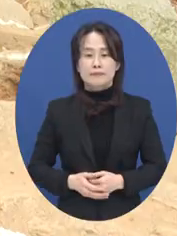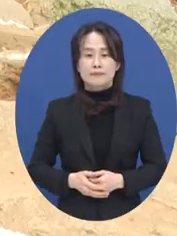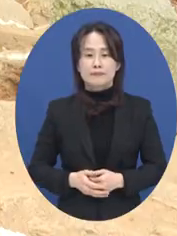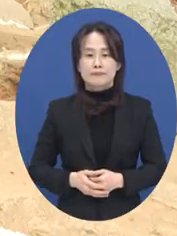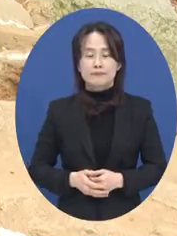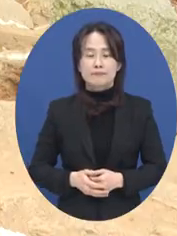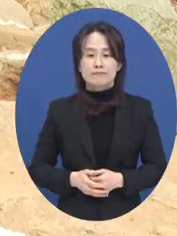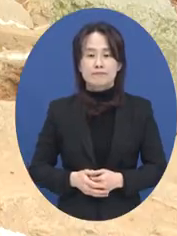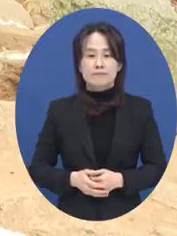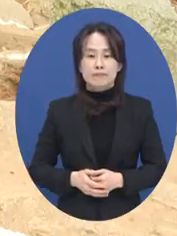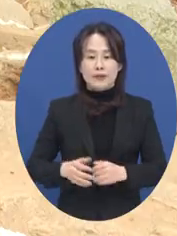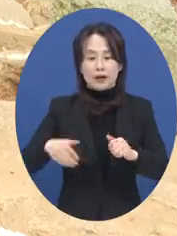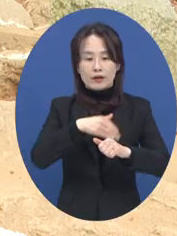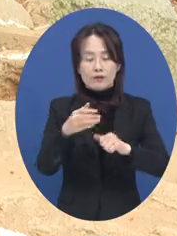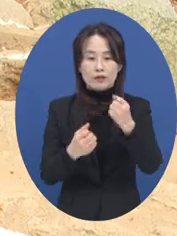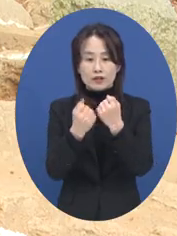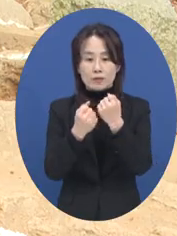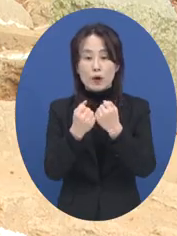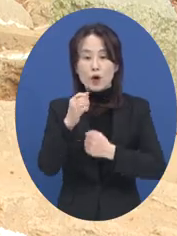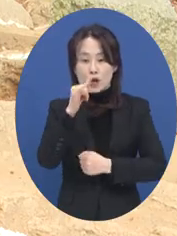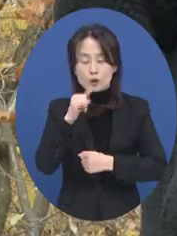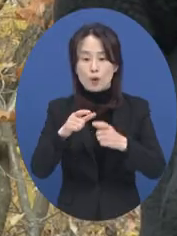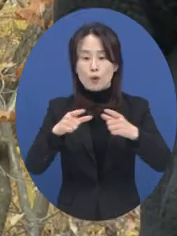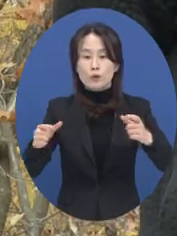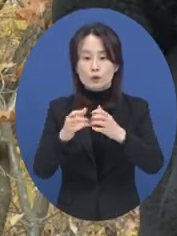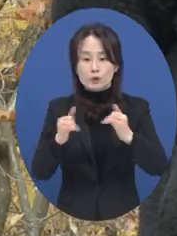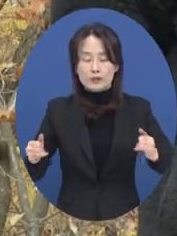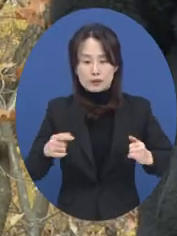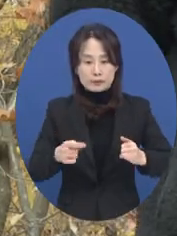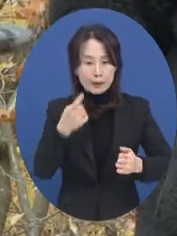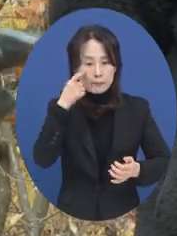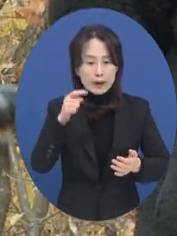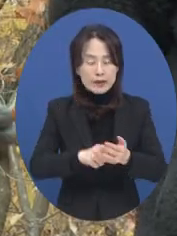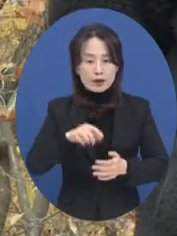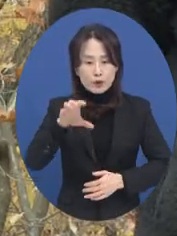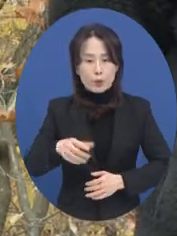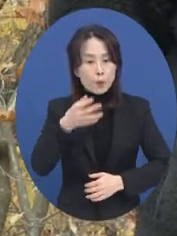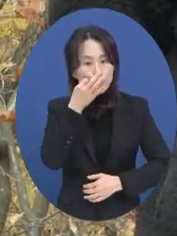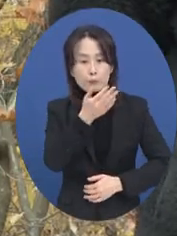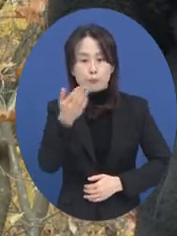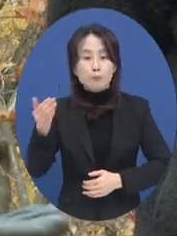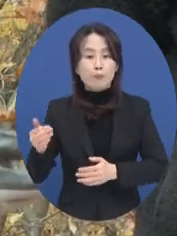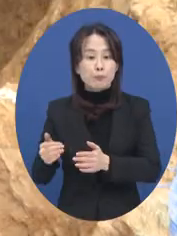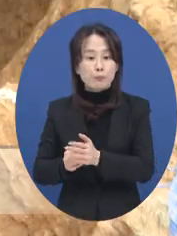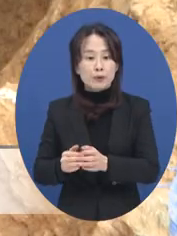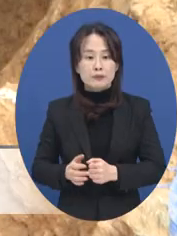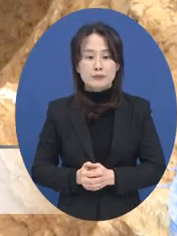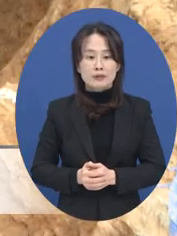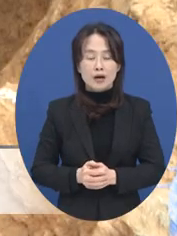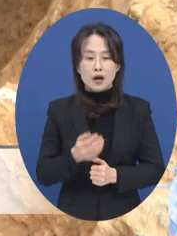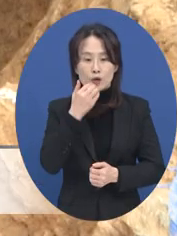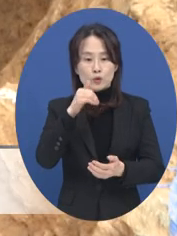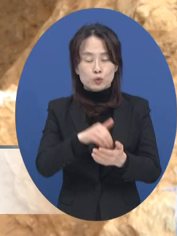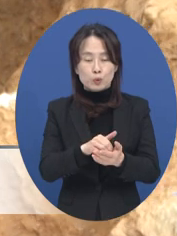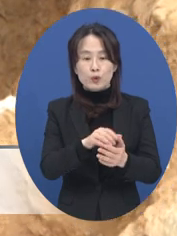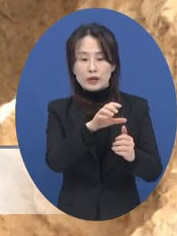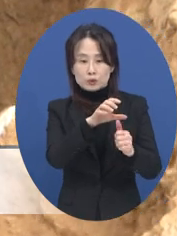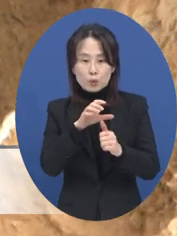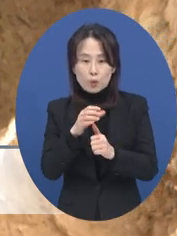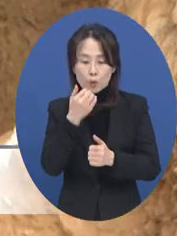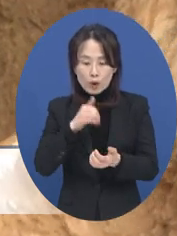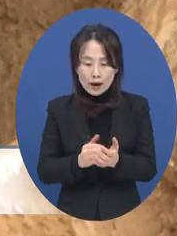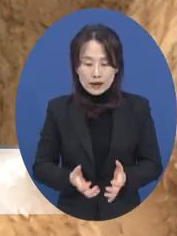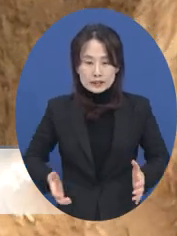계획입니다. 경기도는 현장 설명회를 열고 일반인들에게 발굴 현장을 공개했습니다. 화강암 석재를